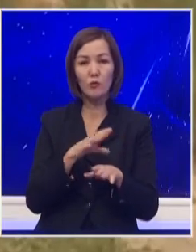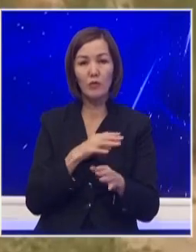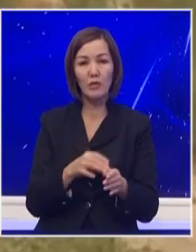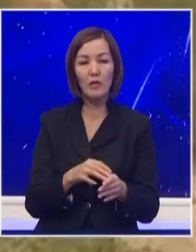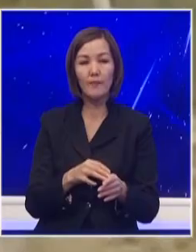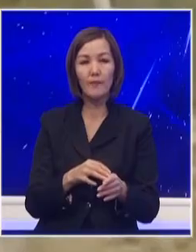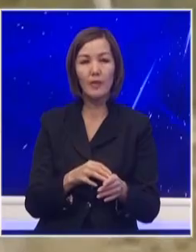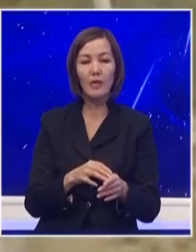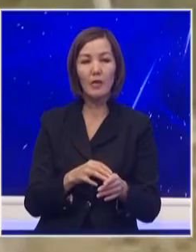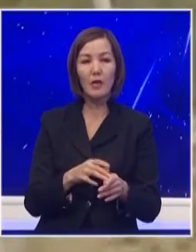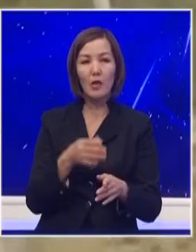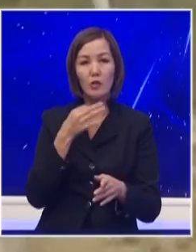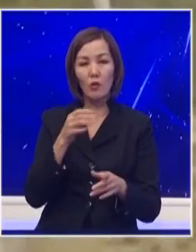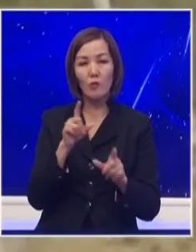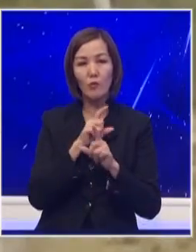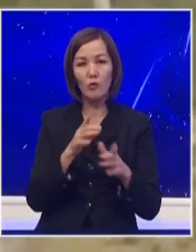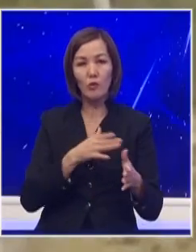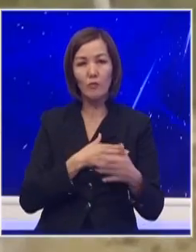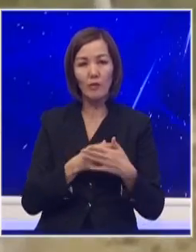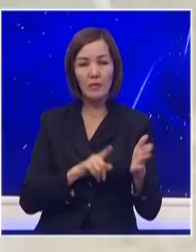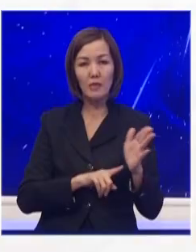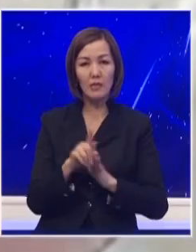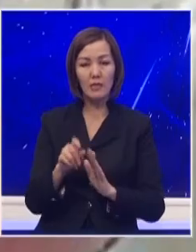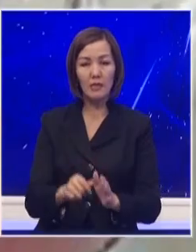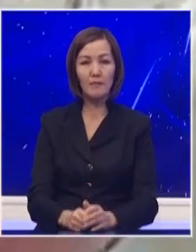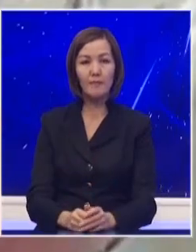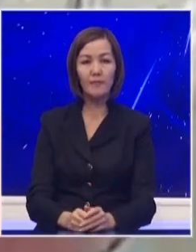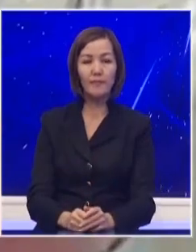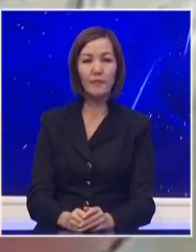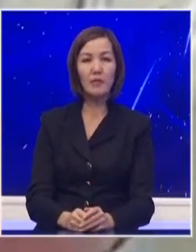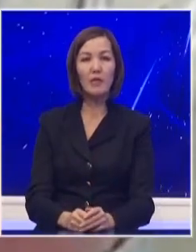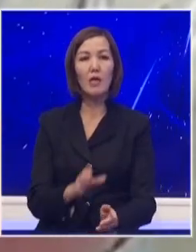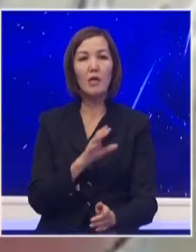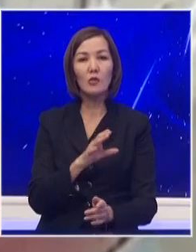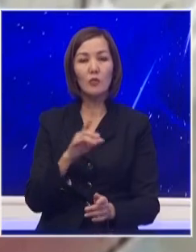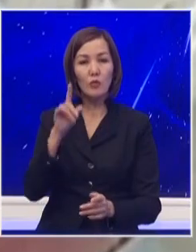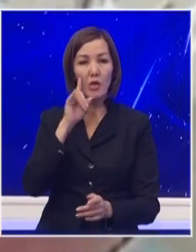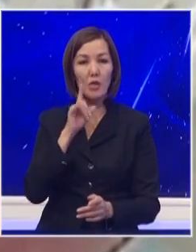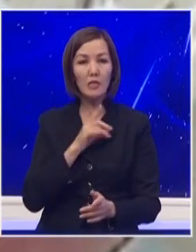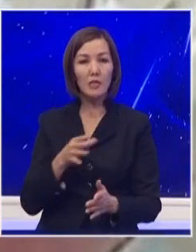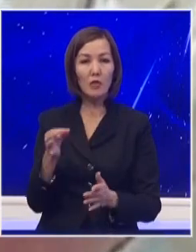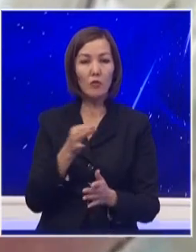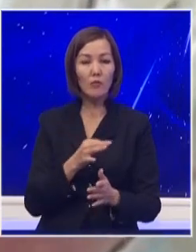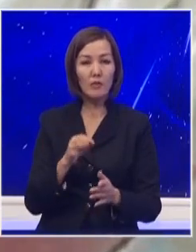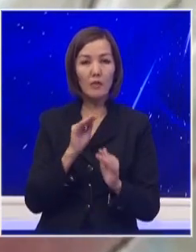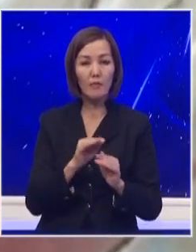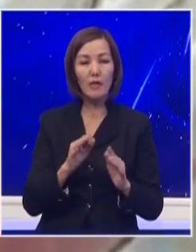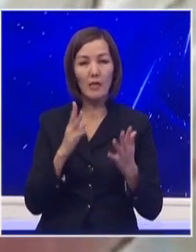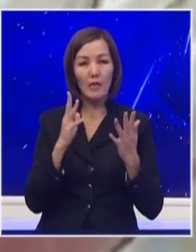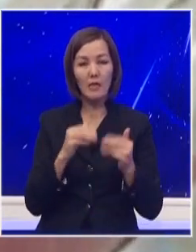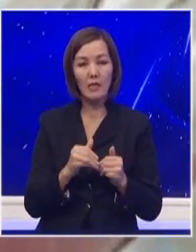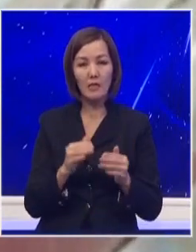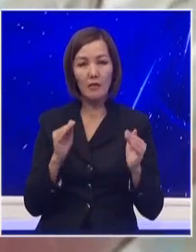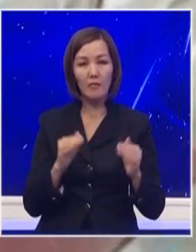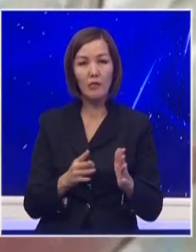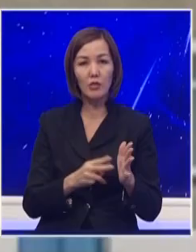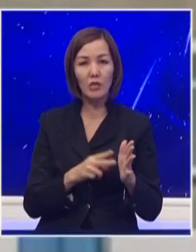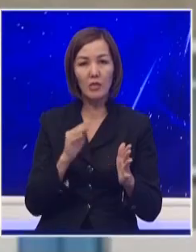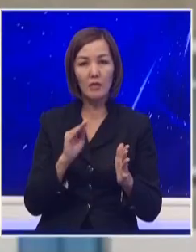жасап, бүлікті Ақш пен Израиль ұйымдастырды деп айыптады. Жаһан жаңалықтарын ғаламтор ақпараттар негізінде жасаған Ернұр Мадет,